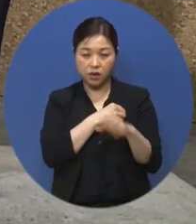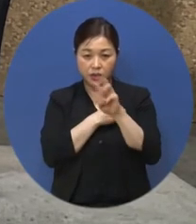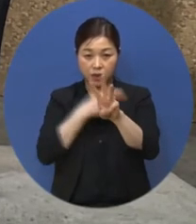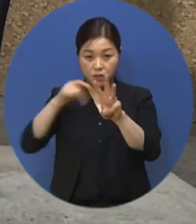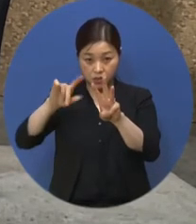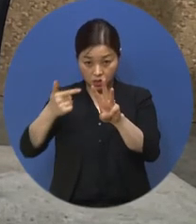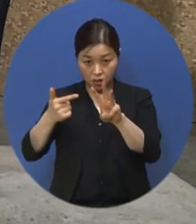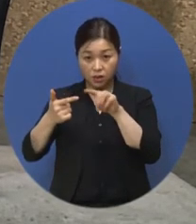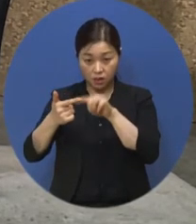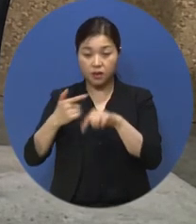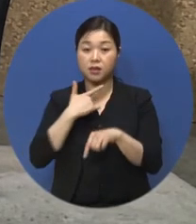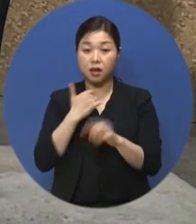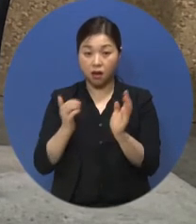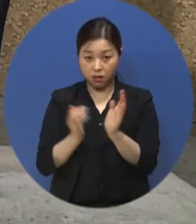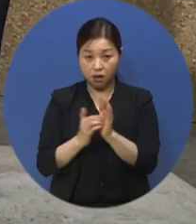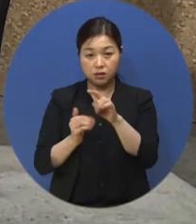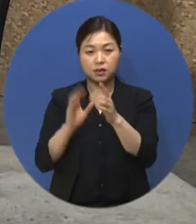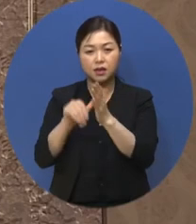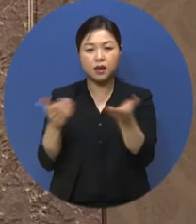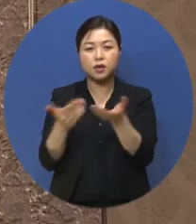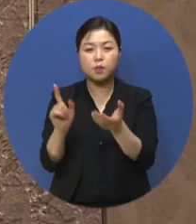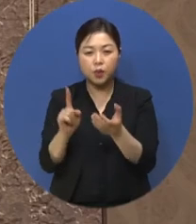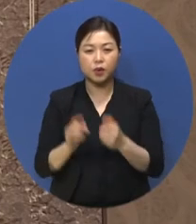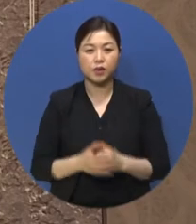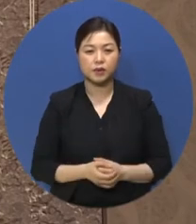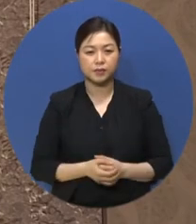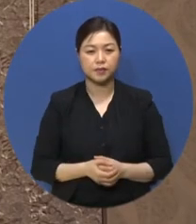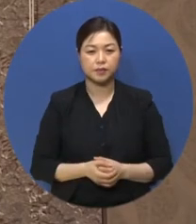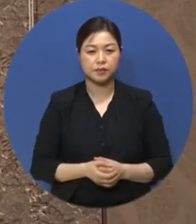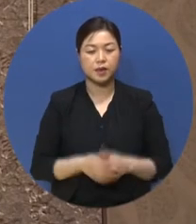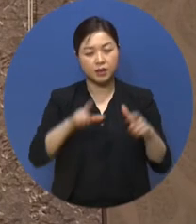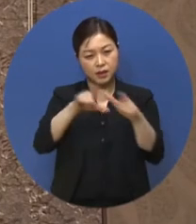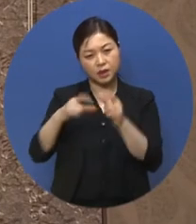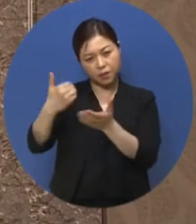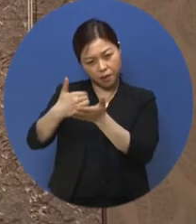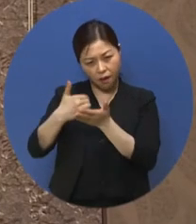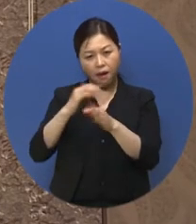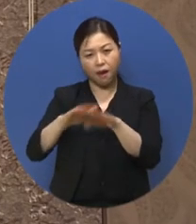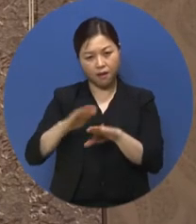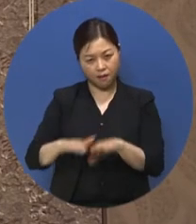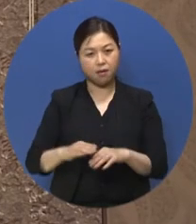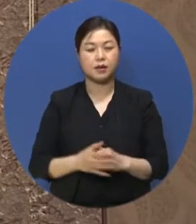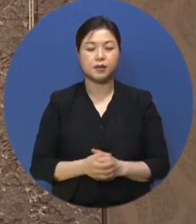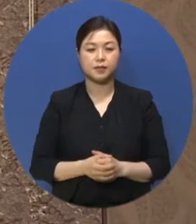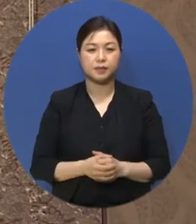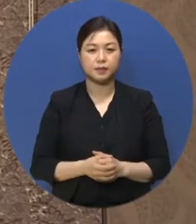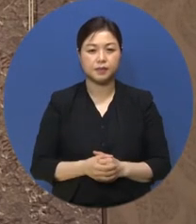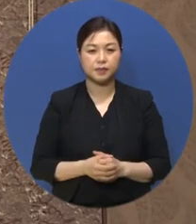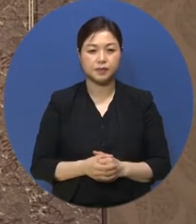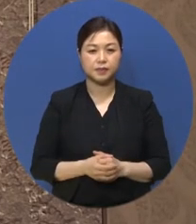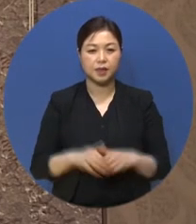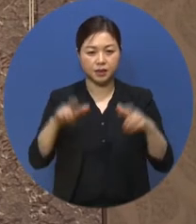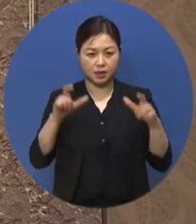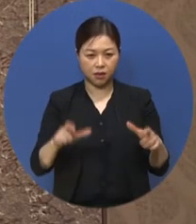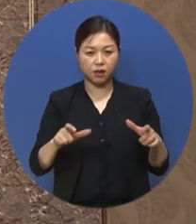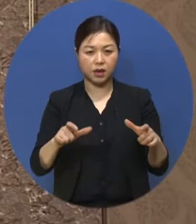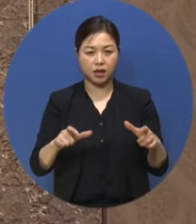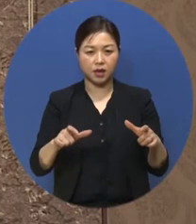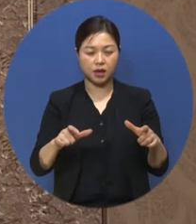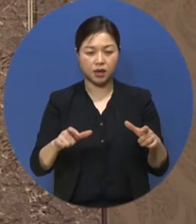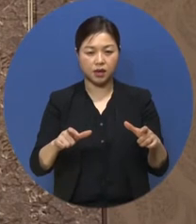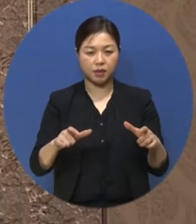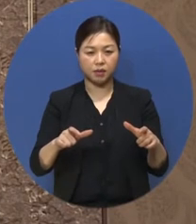어떤 업무들을 주로 하셨어요? 그때는 이제 지역 민원들 처리했고요. 그다음에 이제 지역의